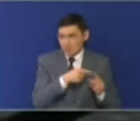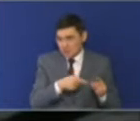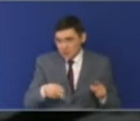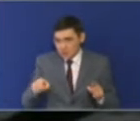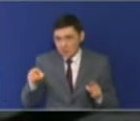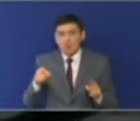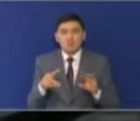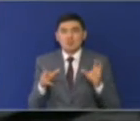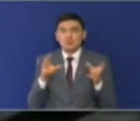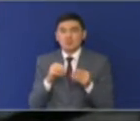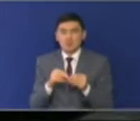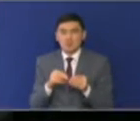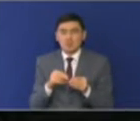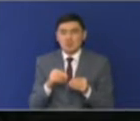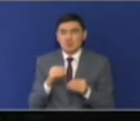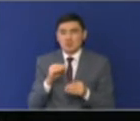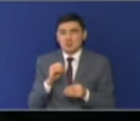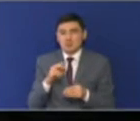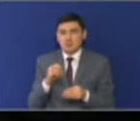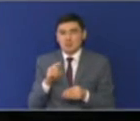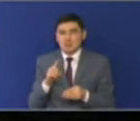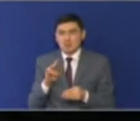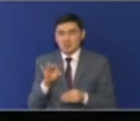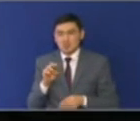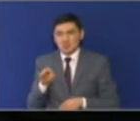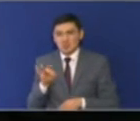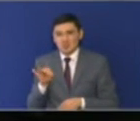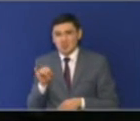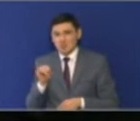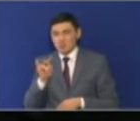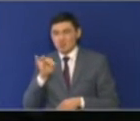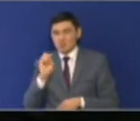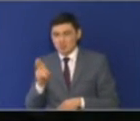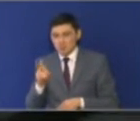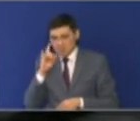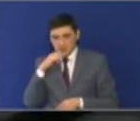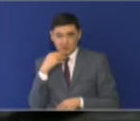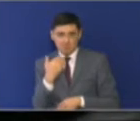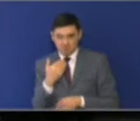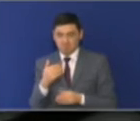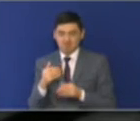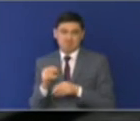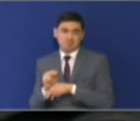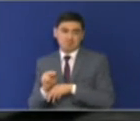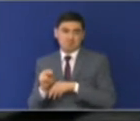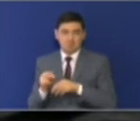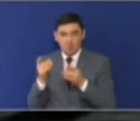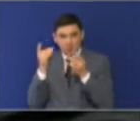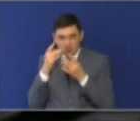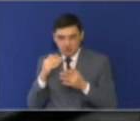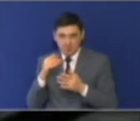школы железнодорожников в Казахстане. Кроме того, магистраль в значительной степени повлияла на развитие культуры